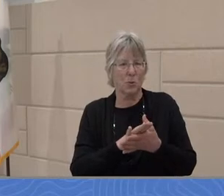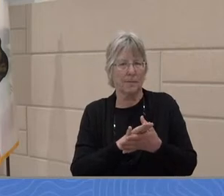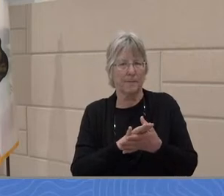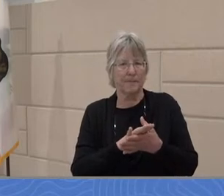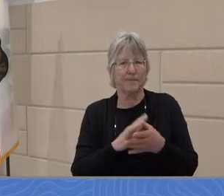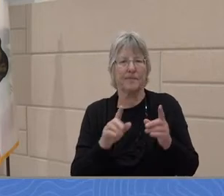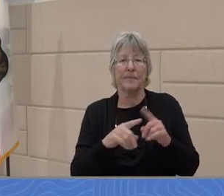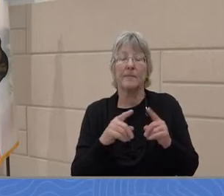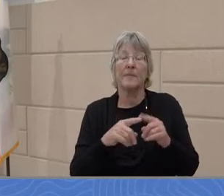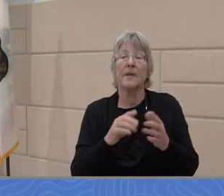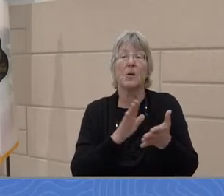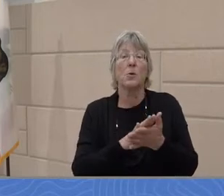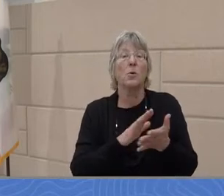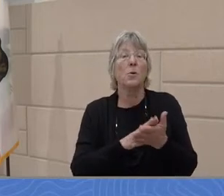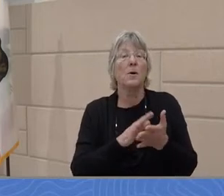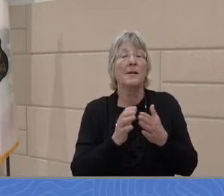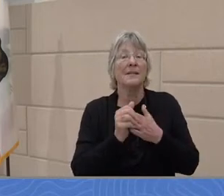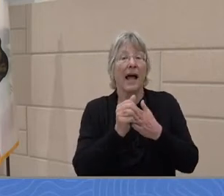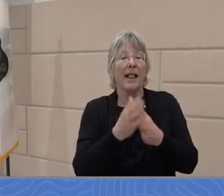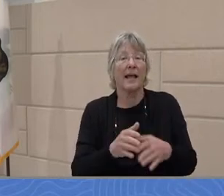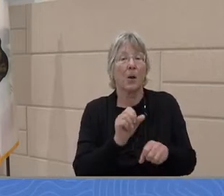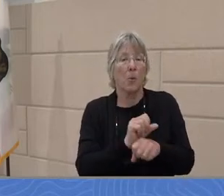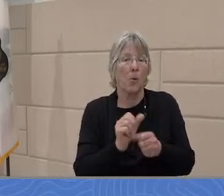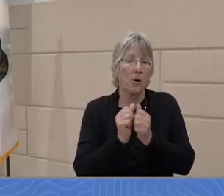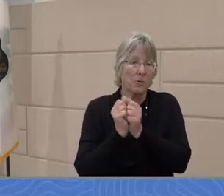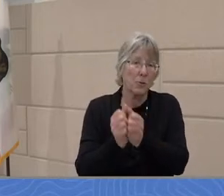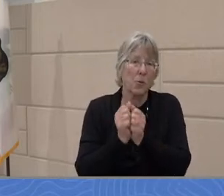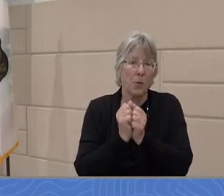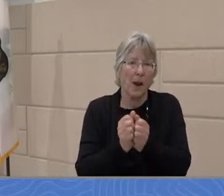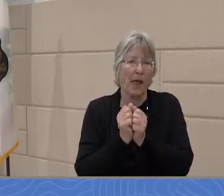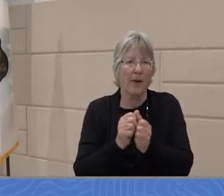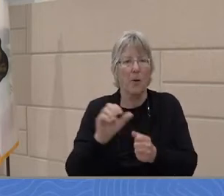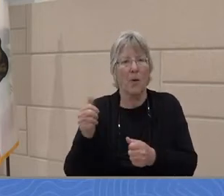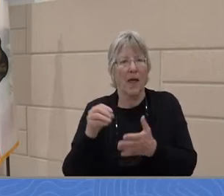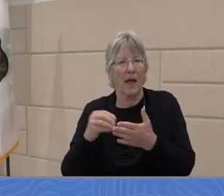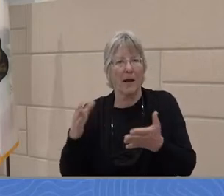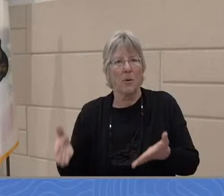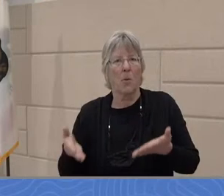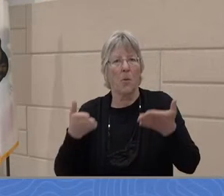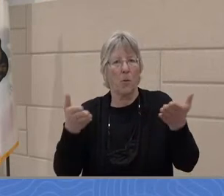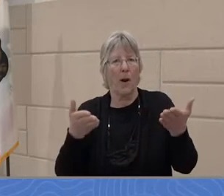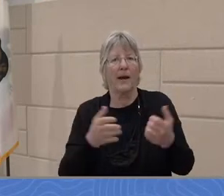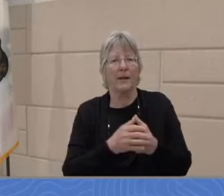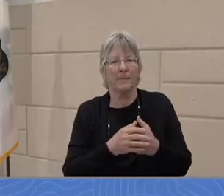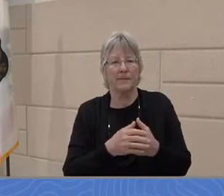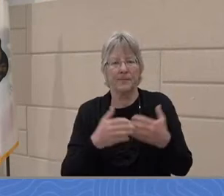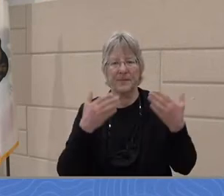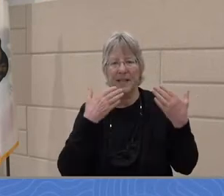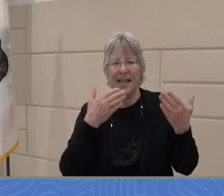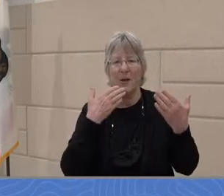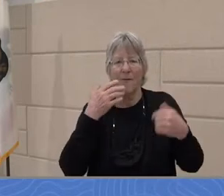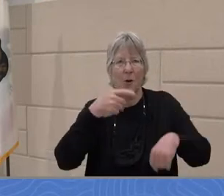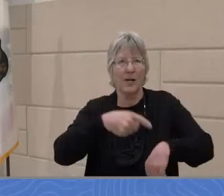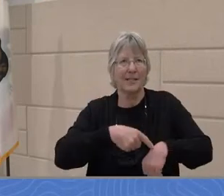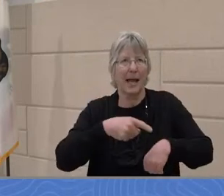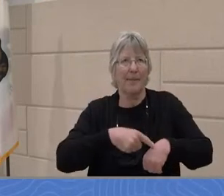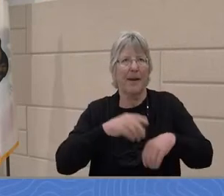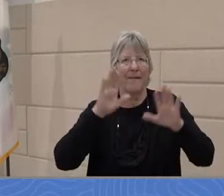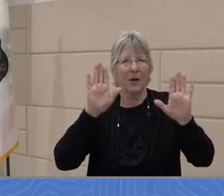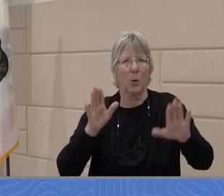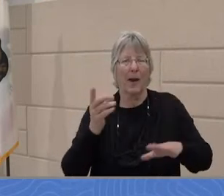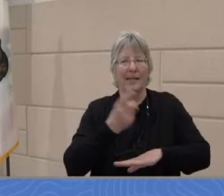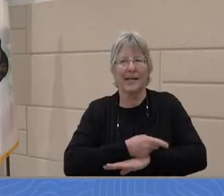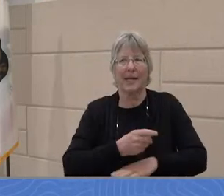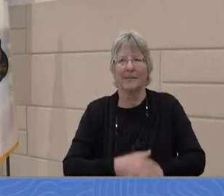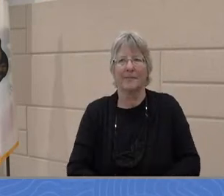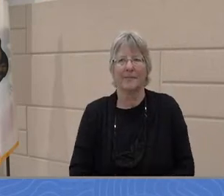សូមឲ្យសាលារៀនធ្វើកិច្ចការរួមសហការគ្នាដើម្បីធ្វើបណ្ឌបត្តិការសូមអរគុណសូមអ